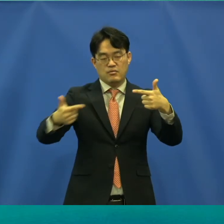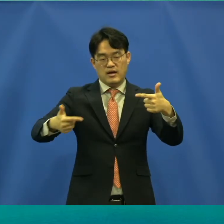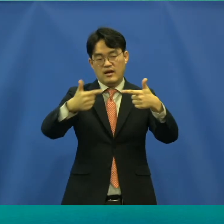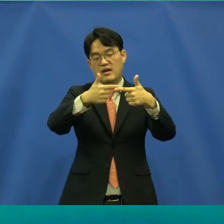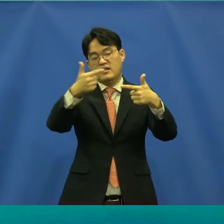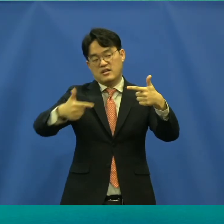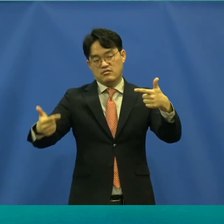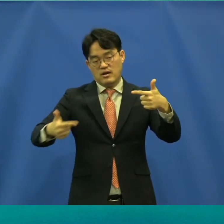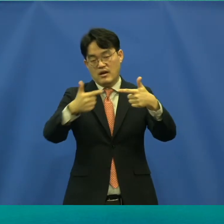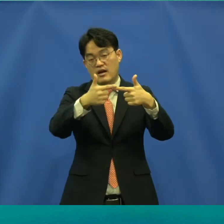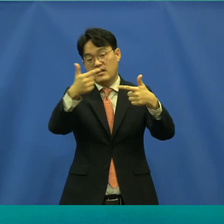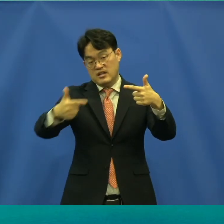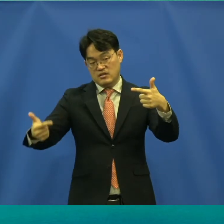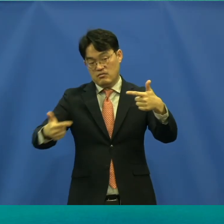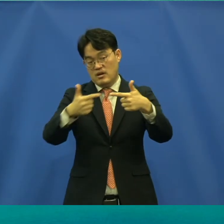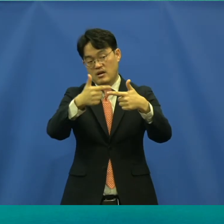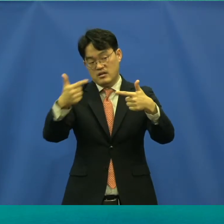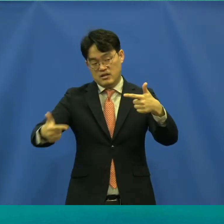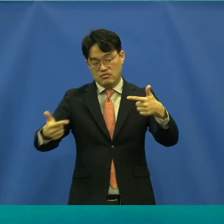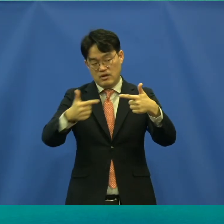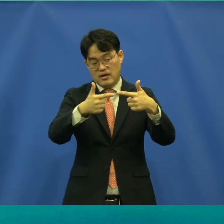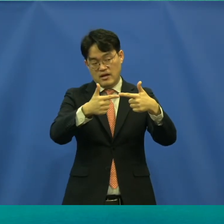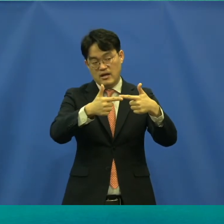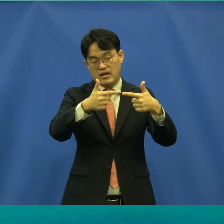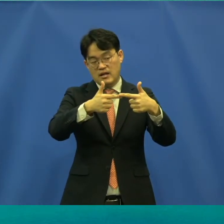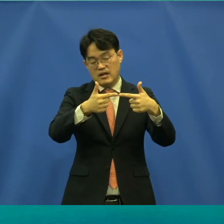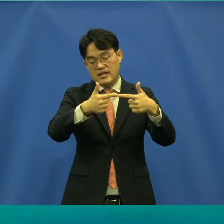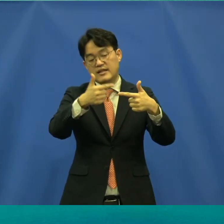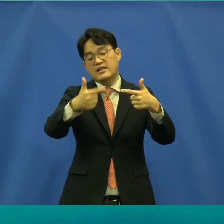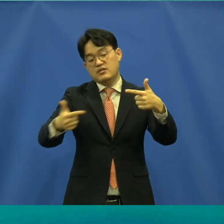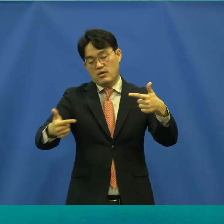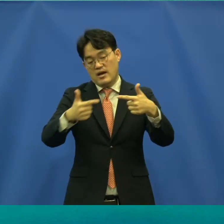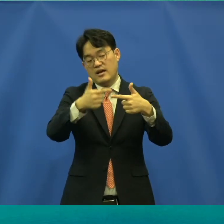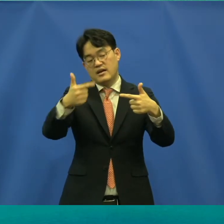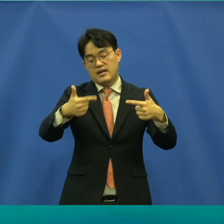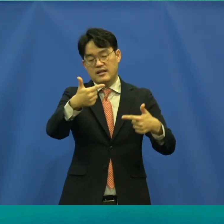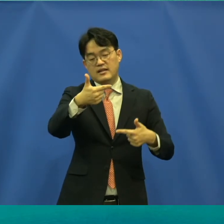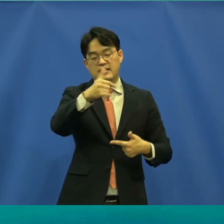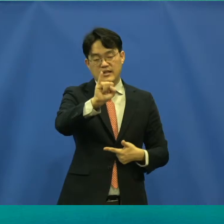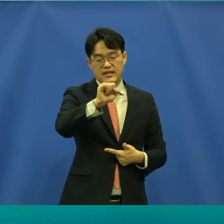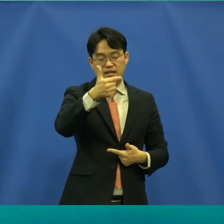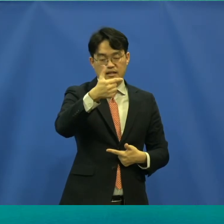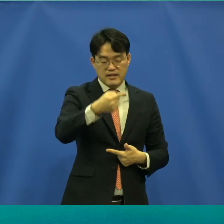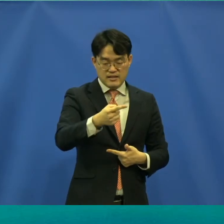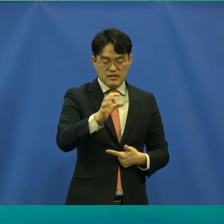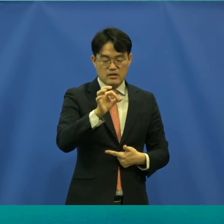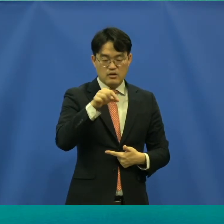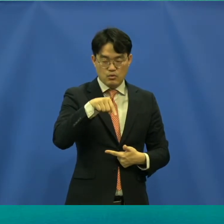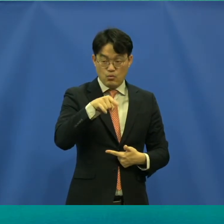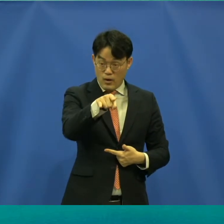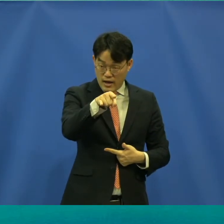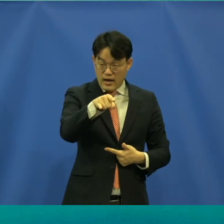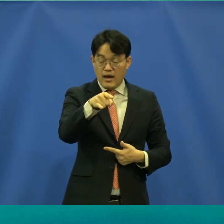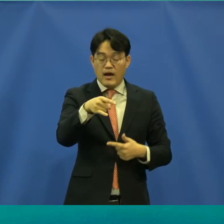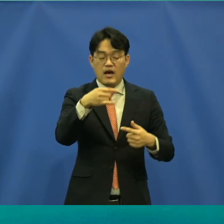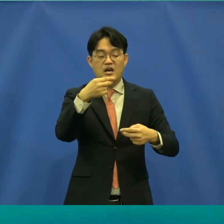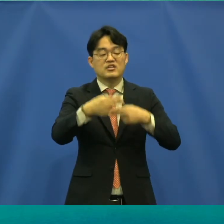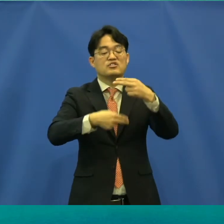것입니다. 그래서 오늘 여기 3번의 동사가 나옵니다. 일어나라, 가라, 외치라